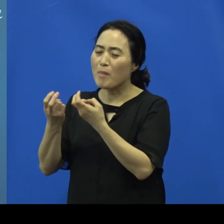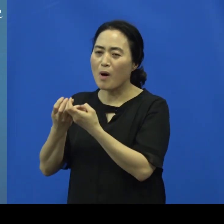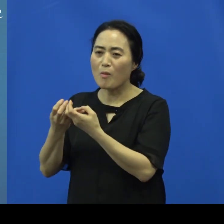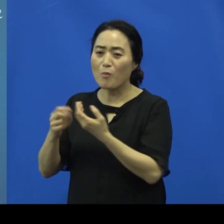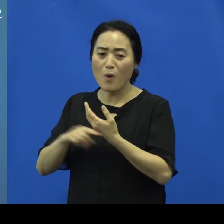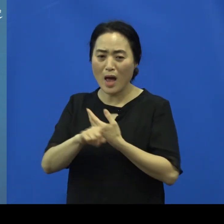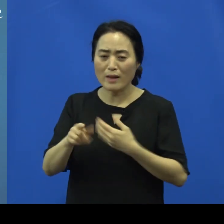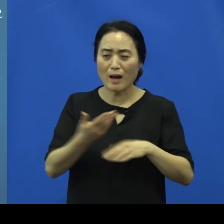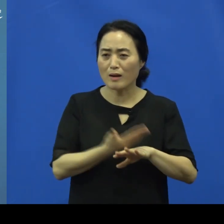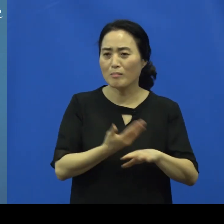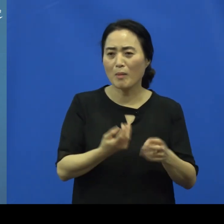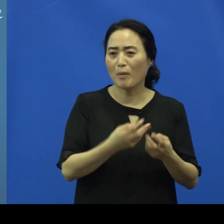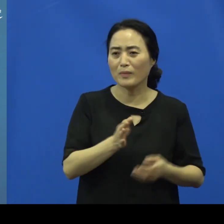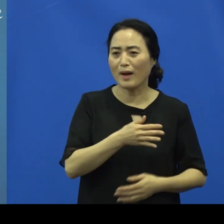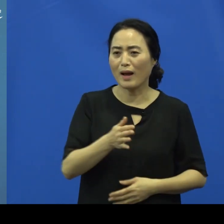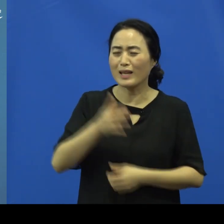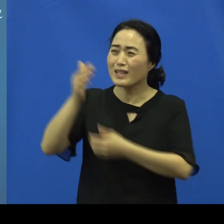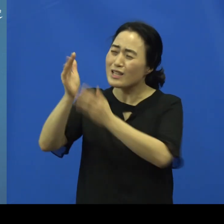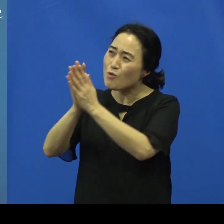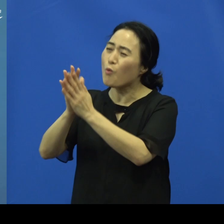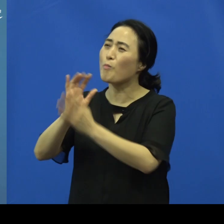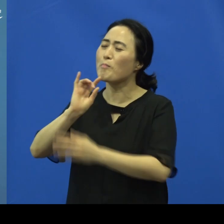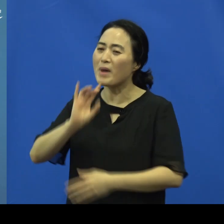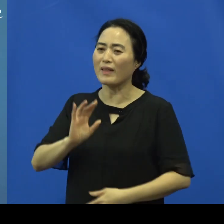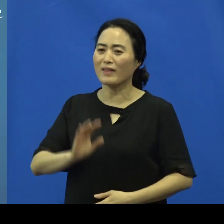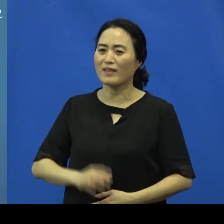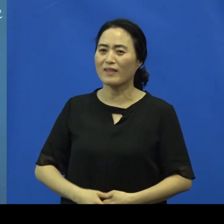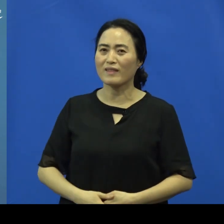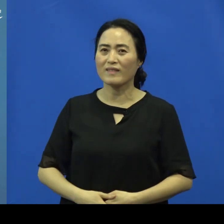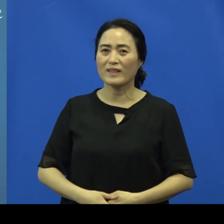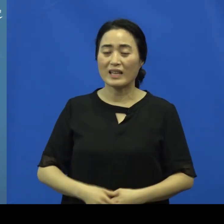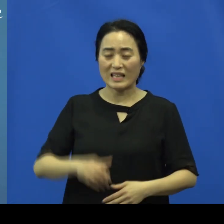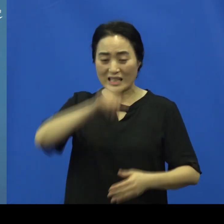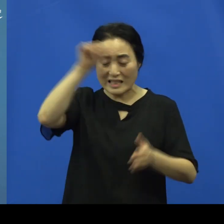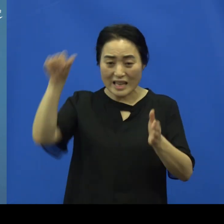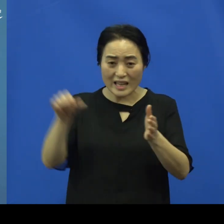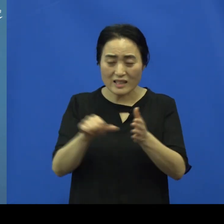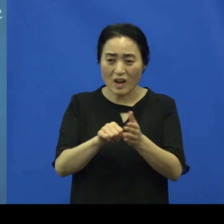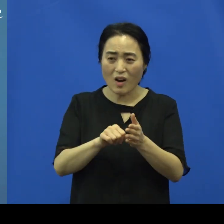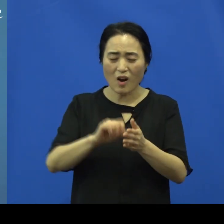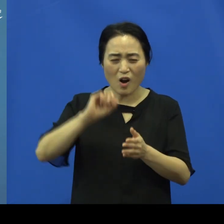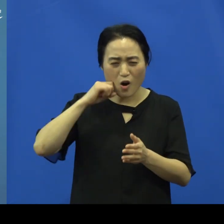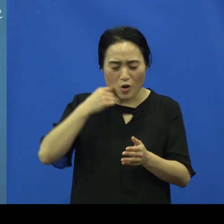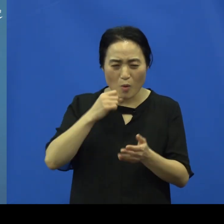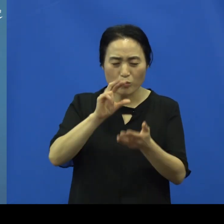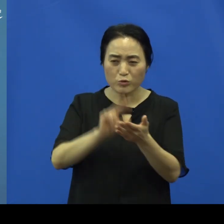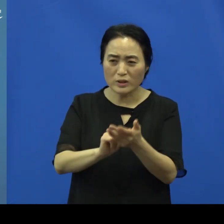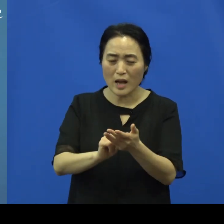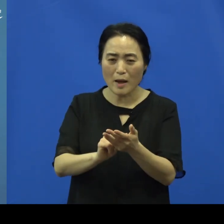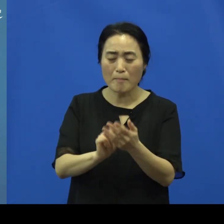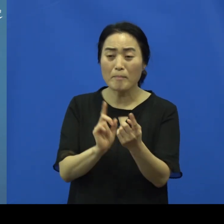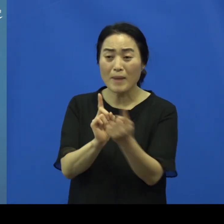그러니까 여러분, 우리의 인생에 문제가 터지면요, 진짜 문제가 생기면